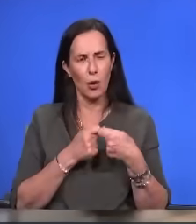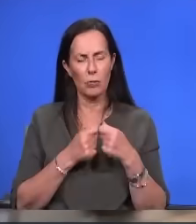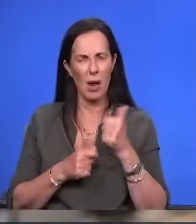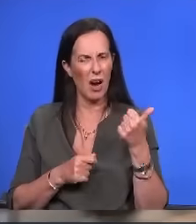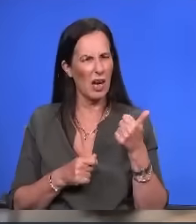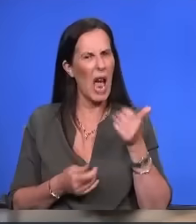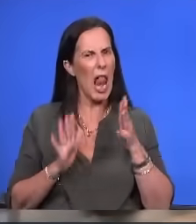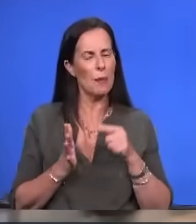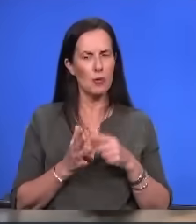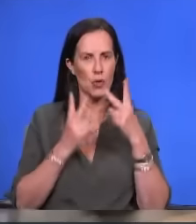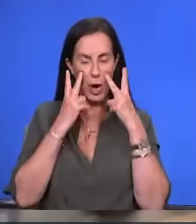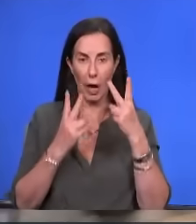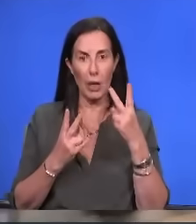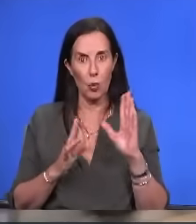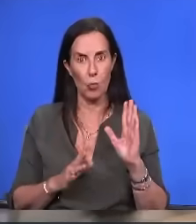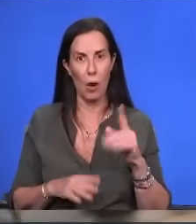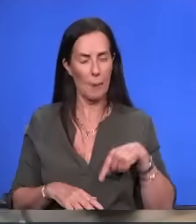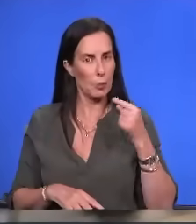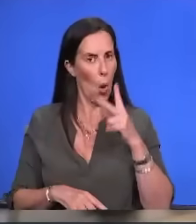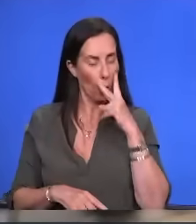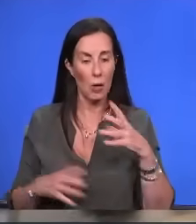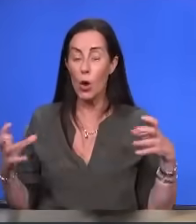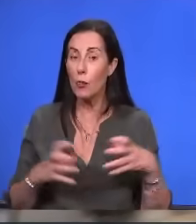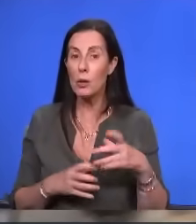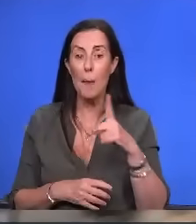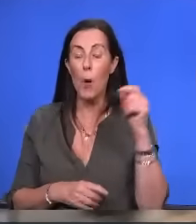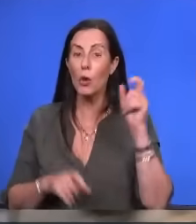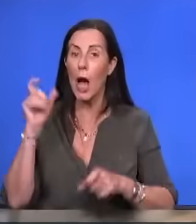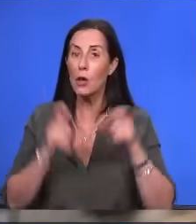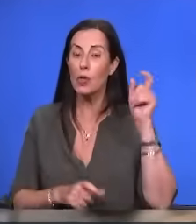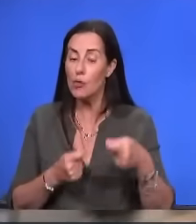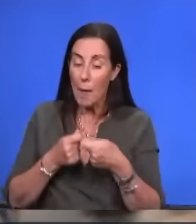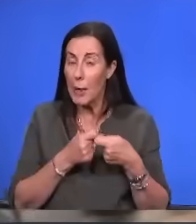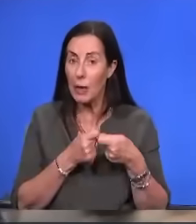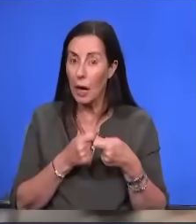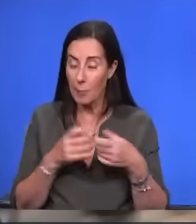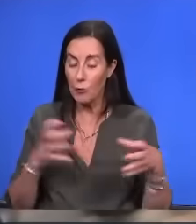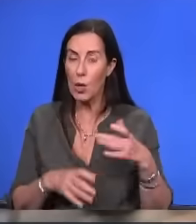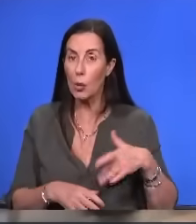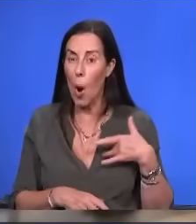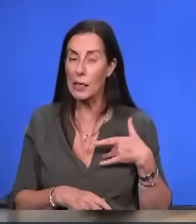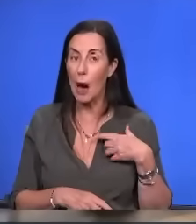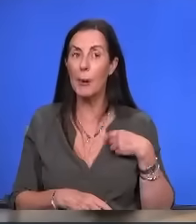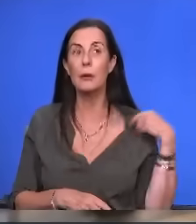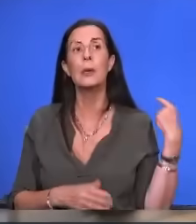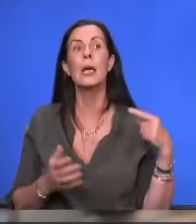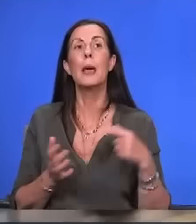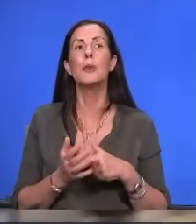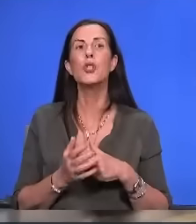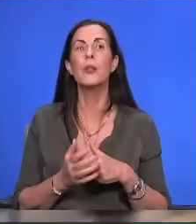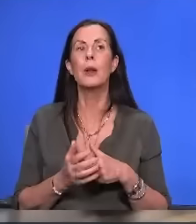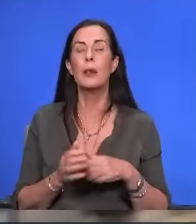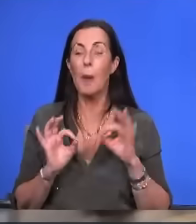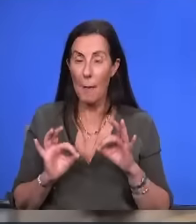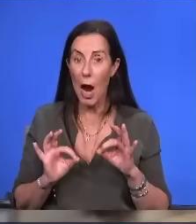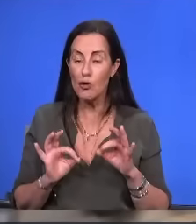והאלימות ביותר שראינו מזה הרבה זמן. קבוצה של מאות אנשים שמתארגנות דרך קבוצת וואטסאפ כדי